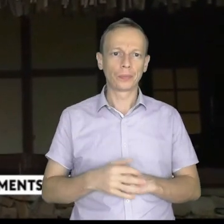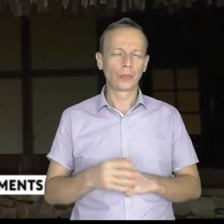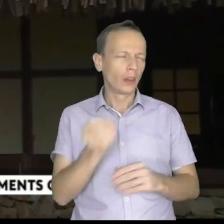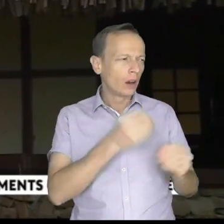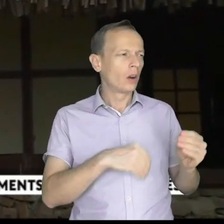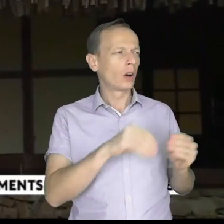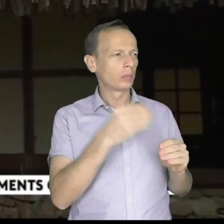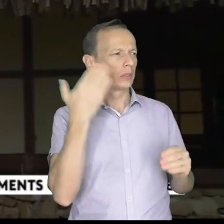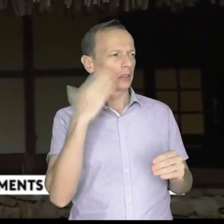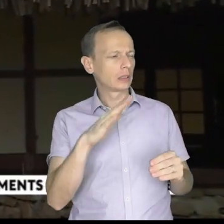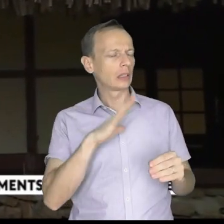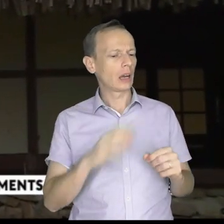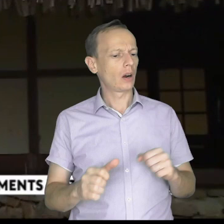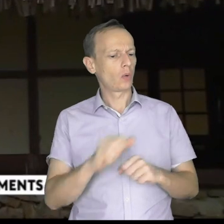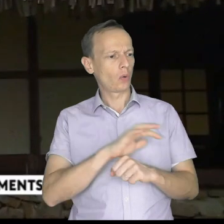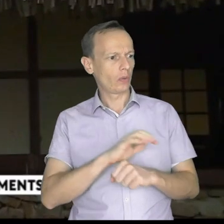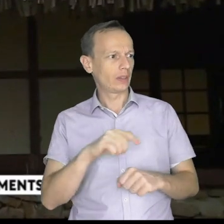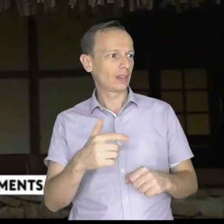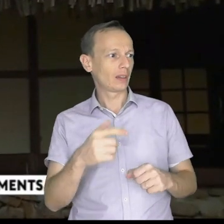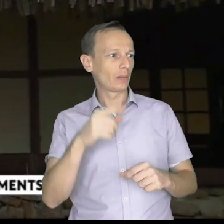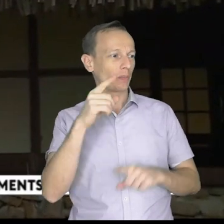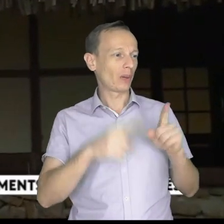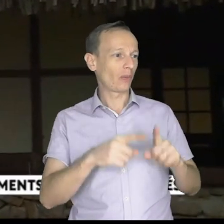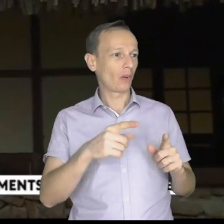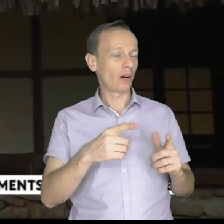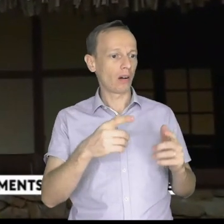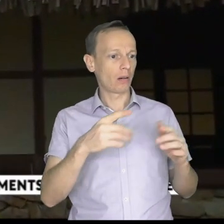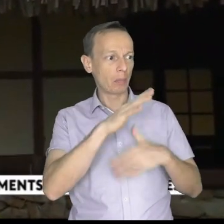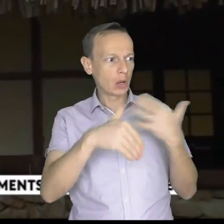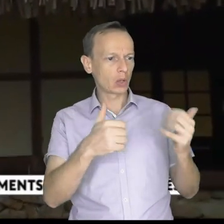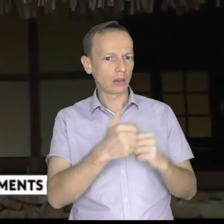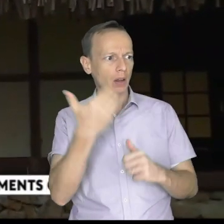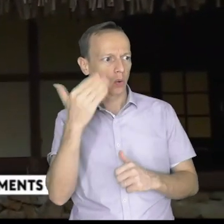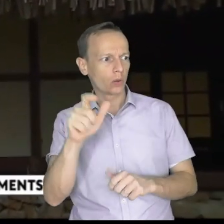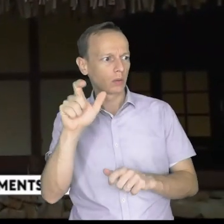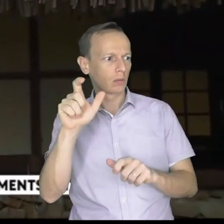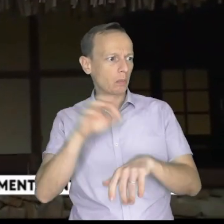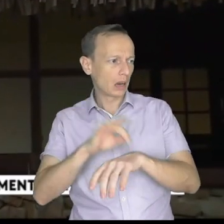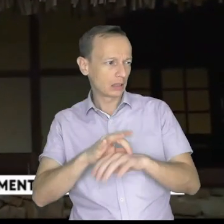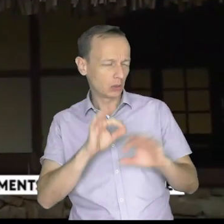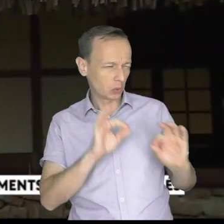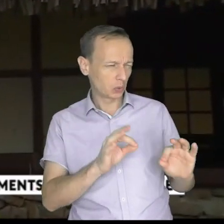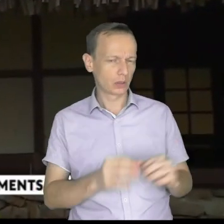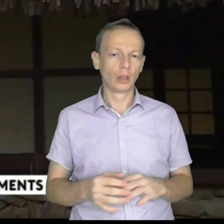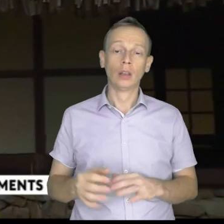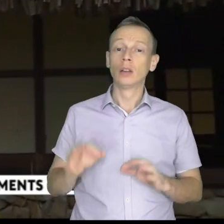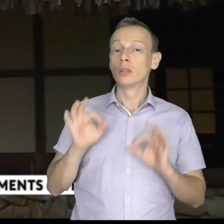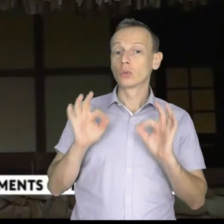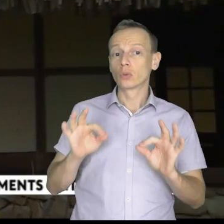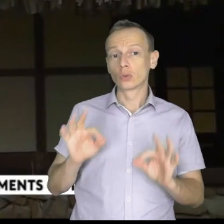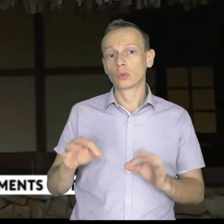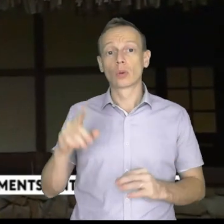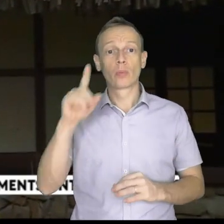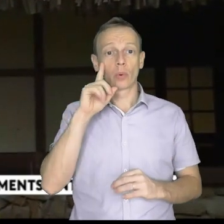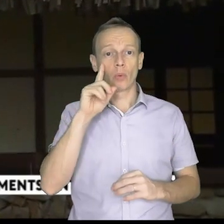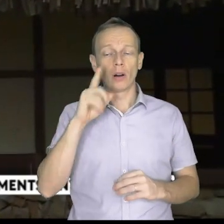c'est qu'effectivement, le Covid présente des symptômes, mais d'autres maladies peuvent être confondues avec elle. Oui, tout à fait. Je pense qu'il faut bien attirer